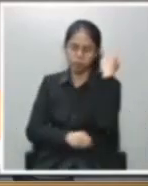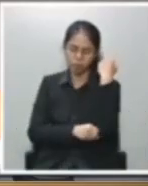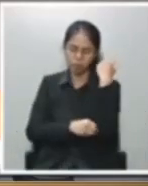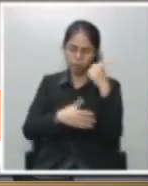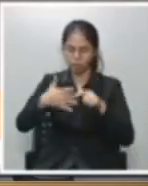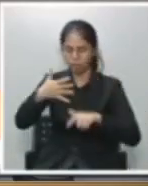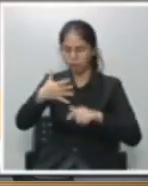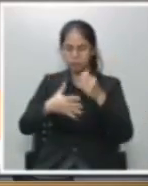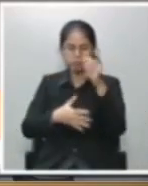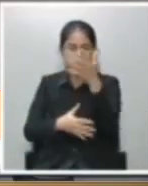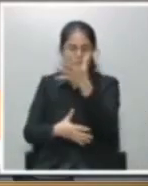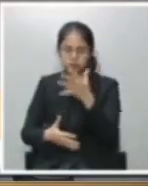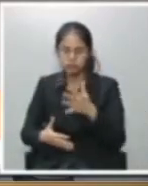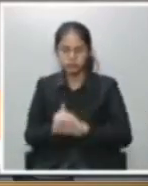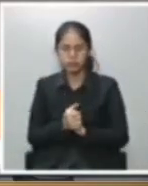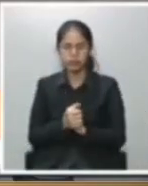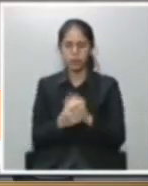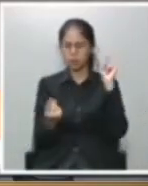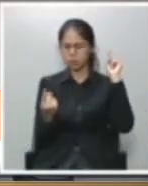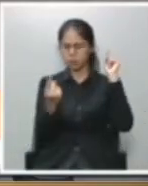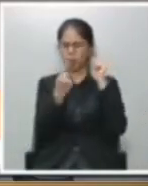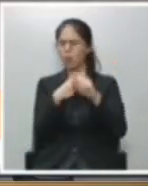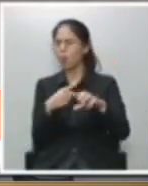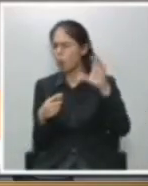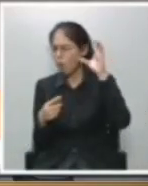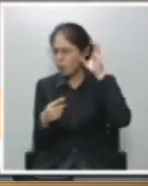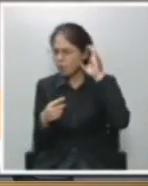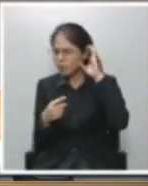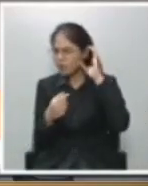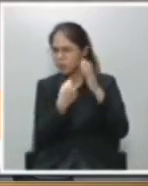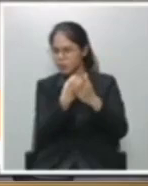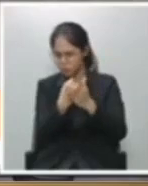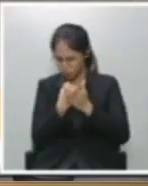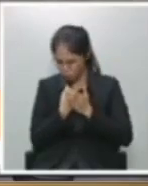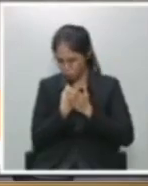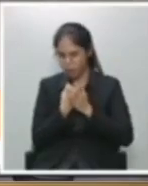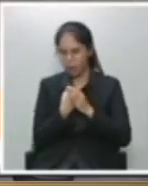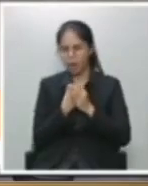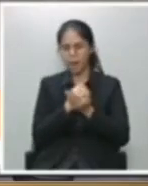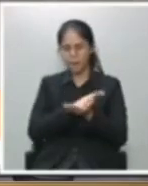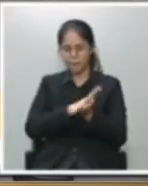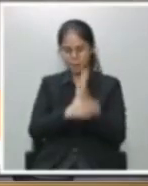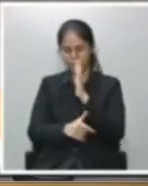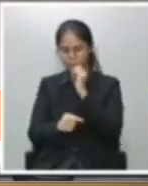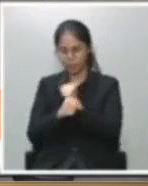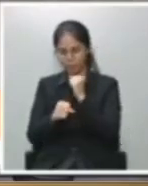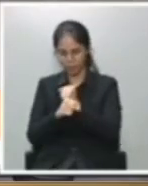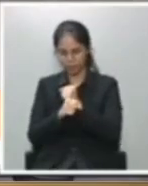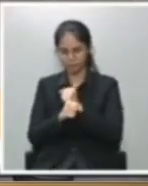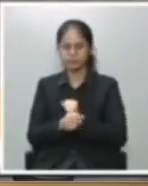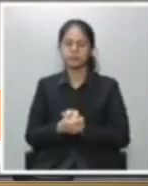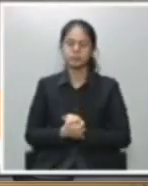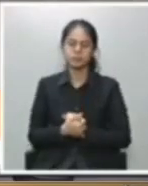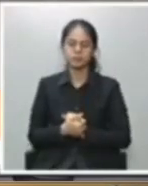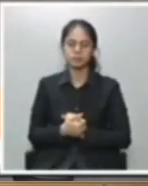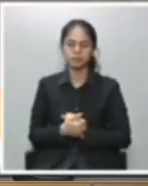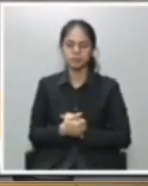ความเชื่อความเชื่อกำหนดวิธีคิดวิธีคิดกำหนดวิธีทำงานท่านครับ